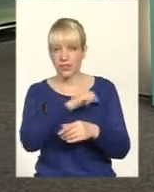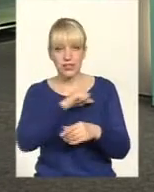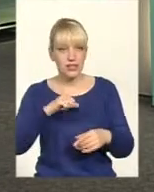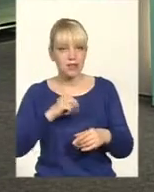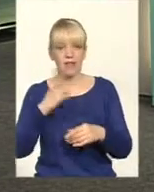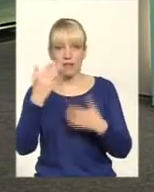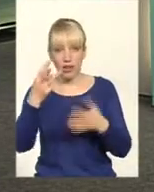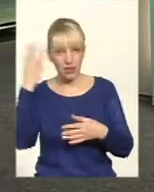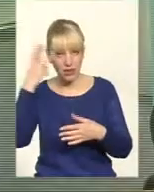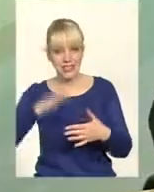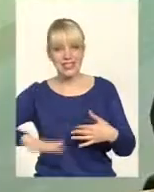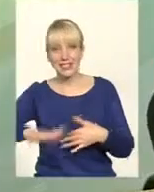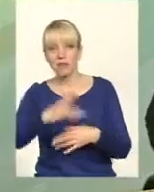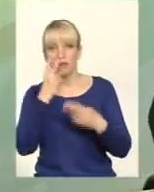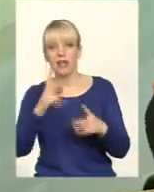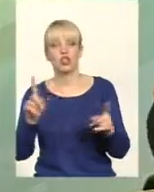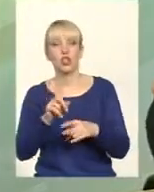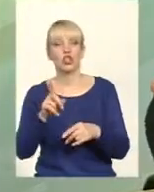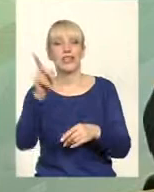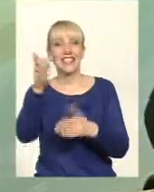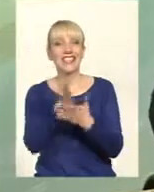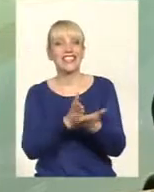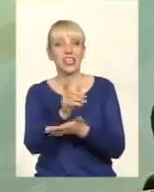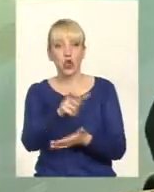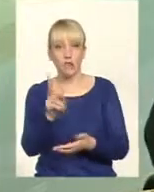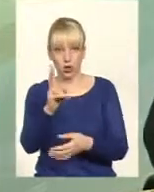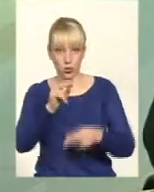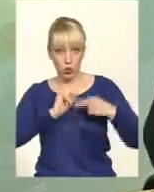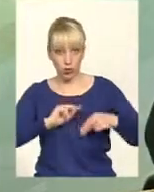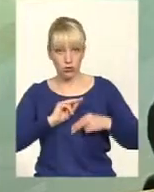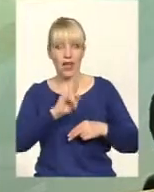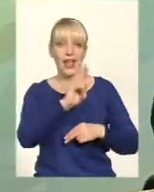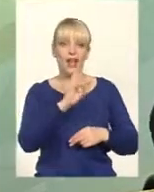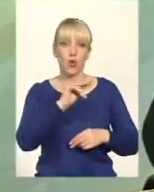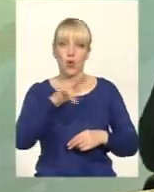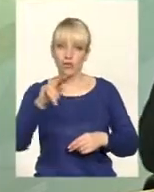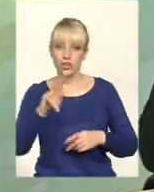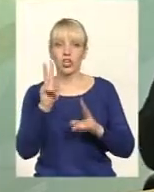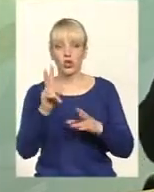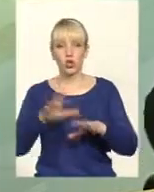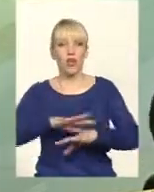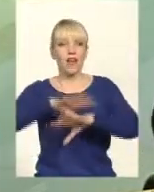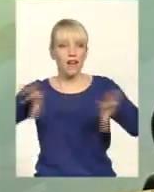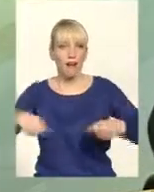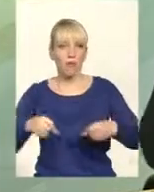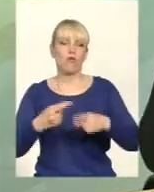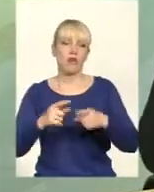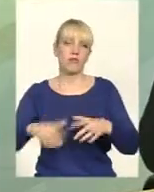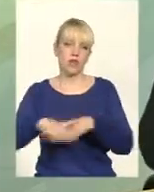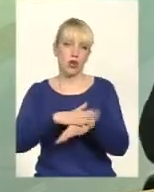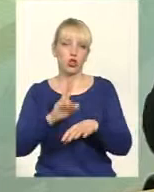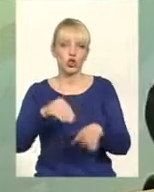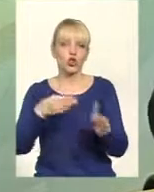на вашій хмельницькій землі бачите, що ті самі чиновники, які працювали при Януковичі, які грабували народ, які знущалися над